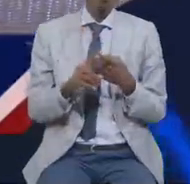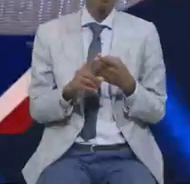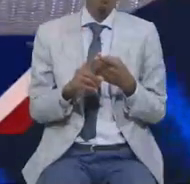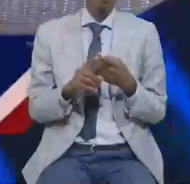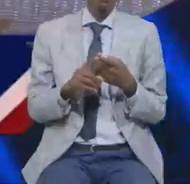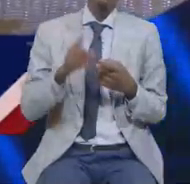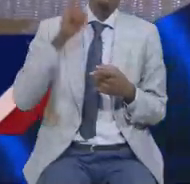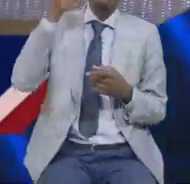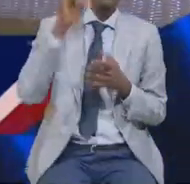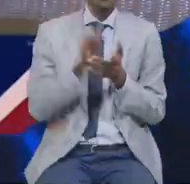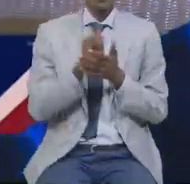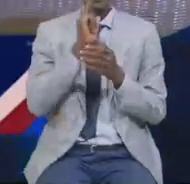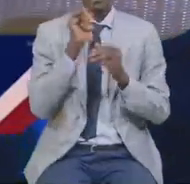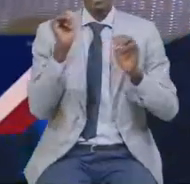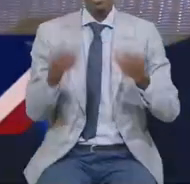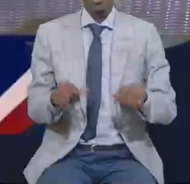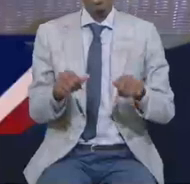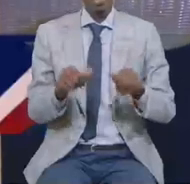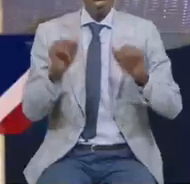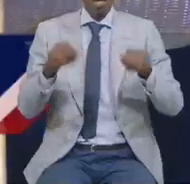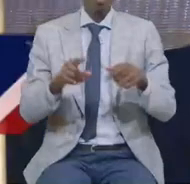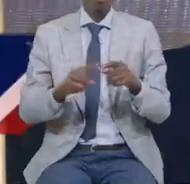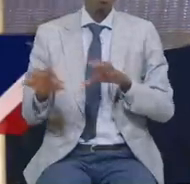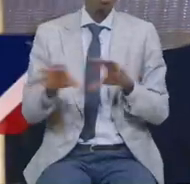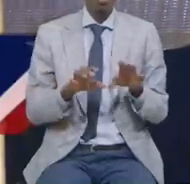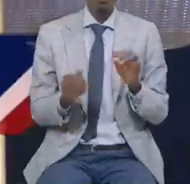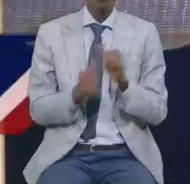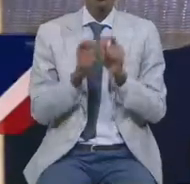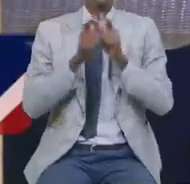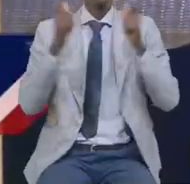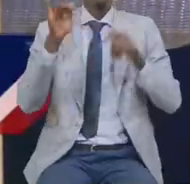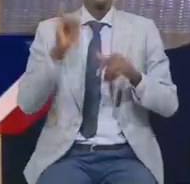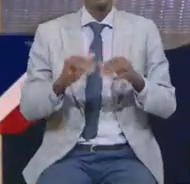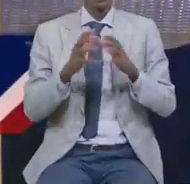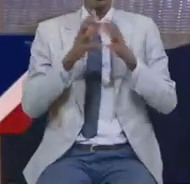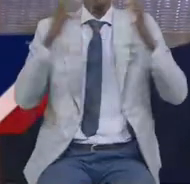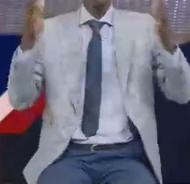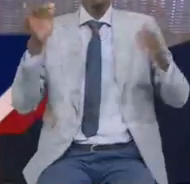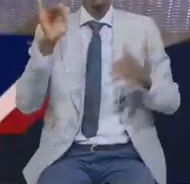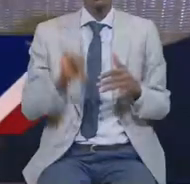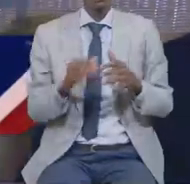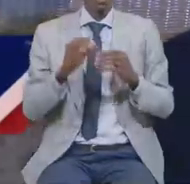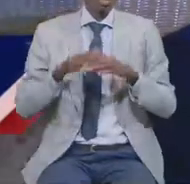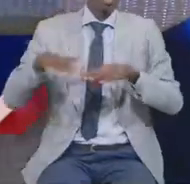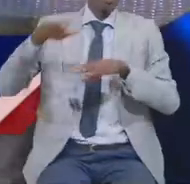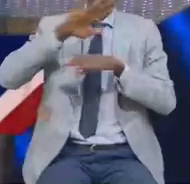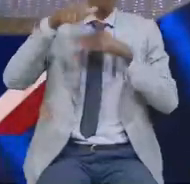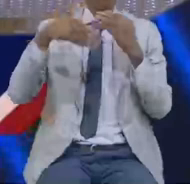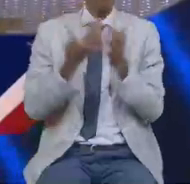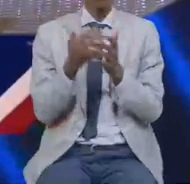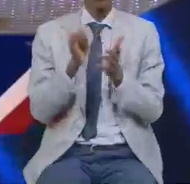faire, par la puissance qui agit en nous, infiniment au-delà de tout ce que